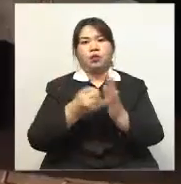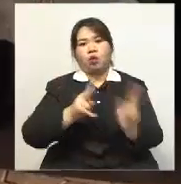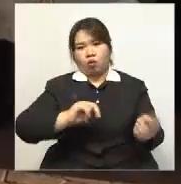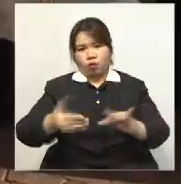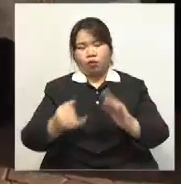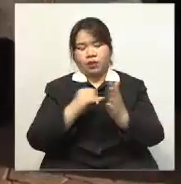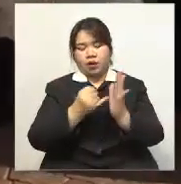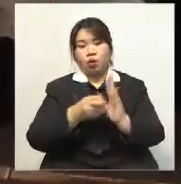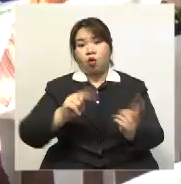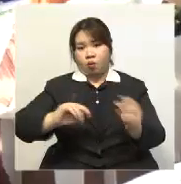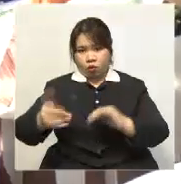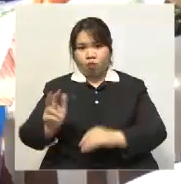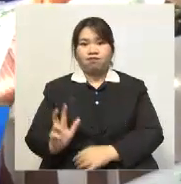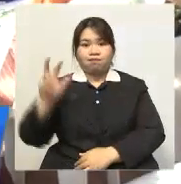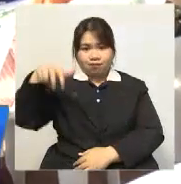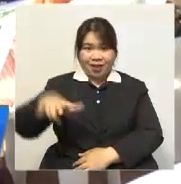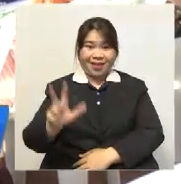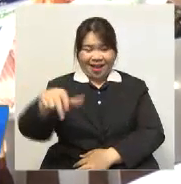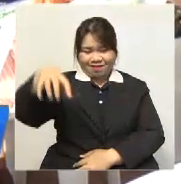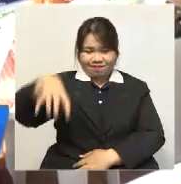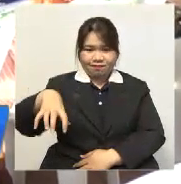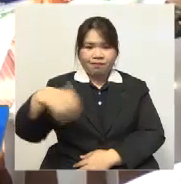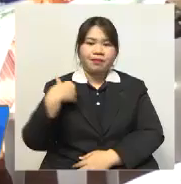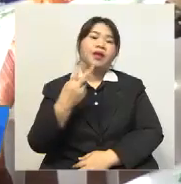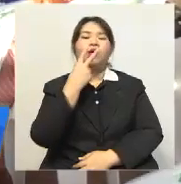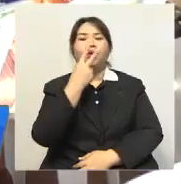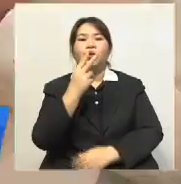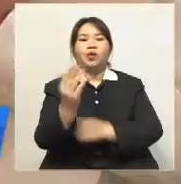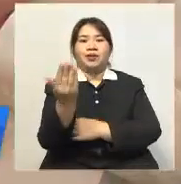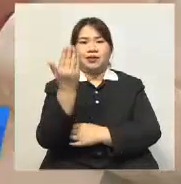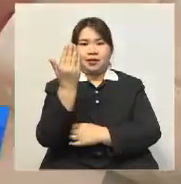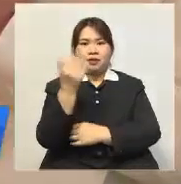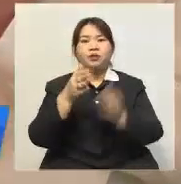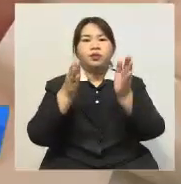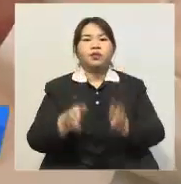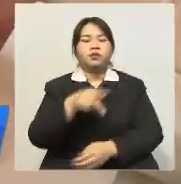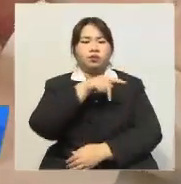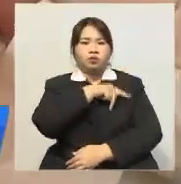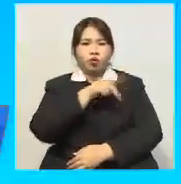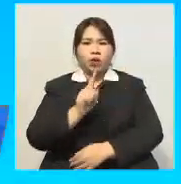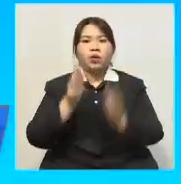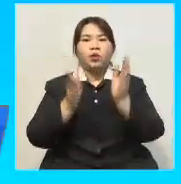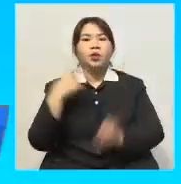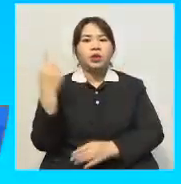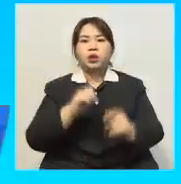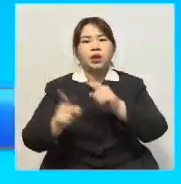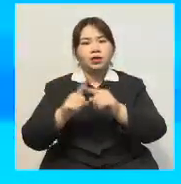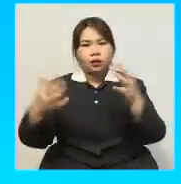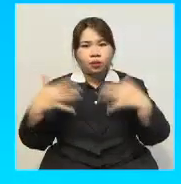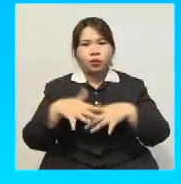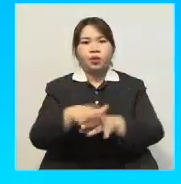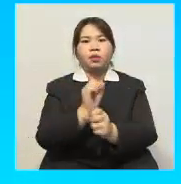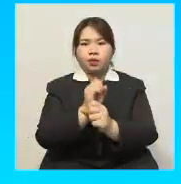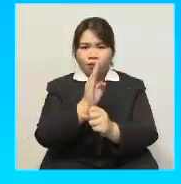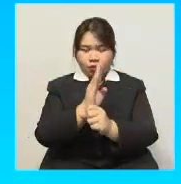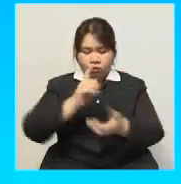มอำเภอเมืองจังหวัดนครพนมค่ะดูบรรยากาศกันนะคะช่วงเช้าที่ผ่านมาเนี่ยพุทธศาสนิกชนตลอดจนนักท่องเที่ยวเดินทางไปร่วมกัน